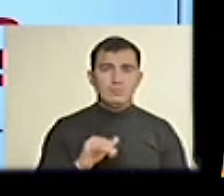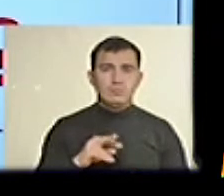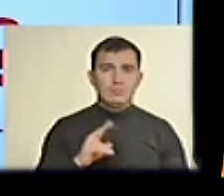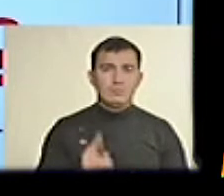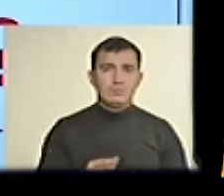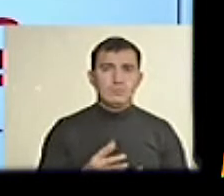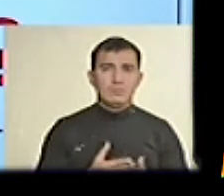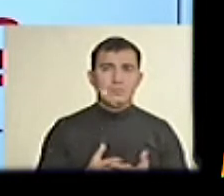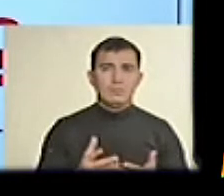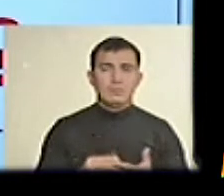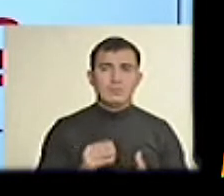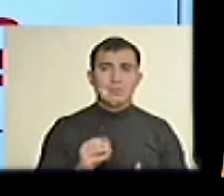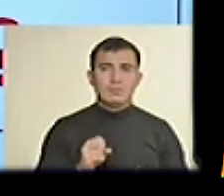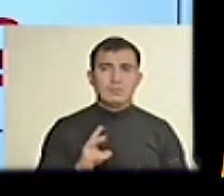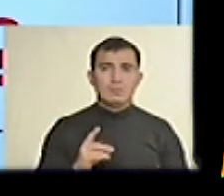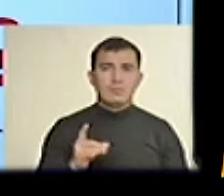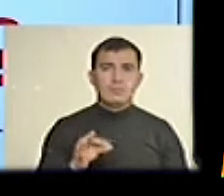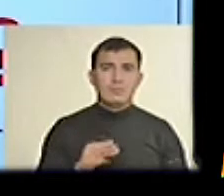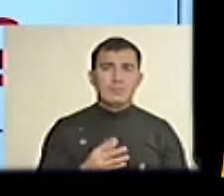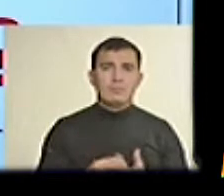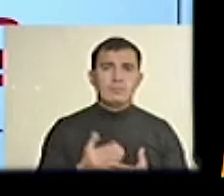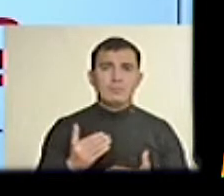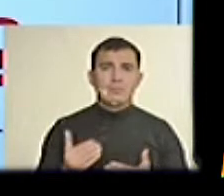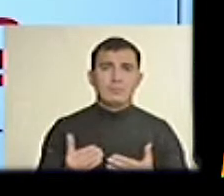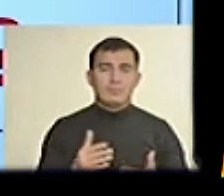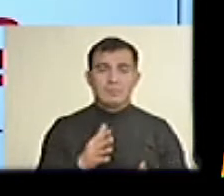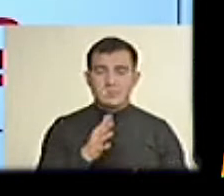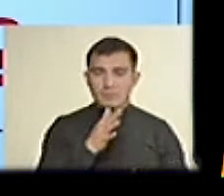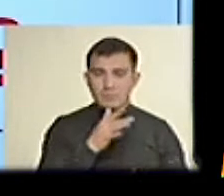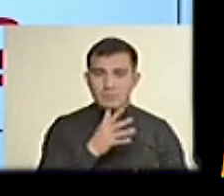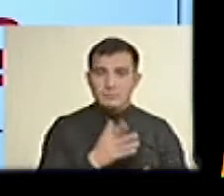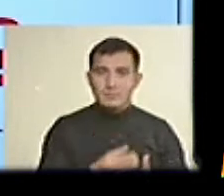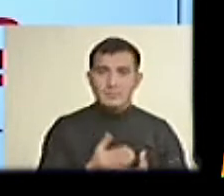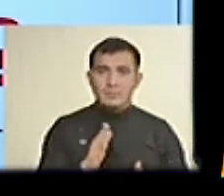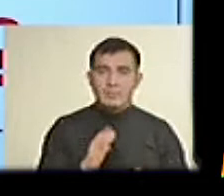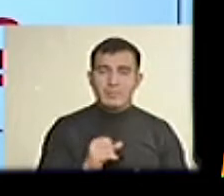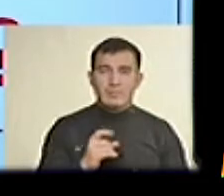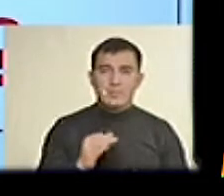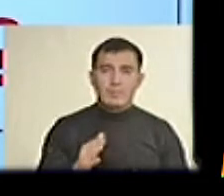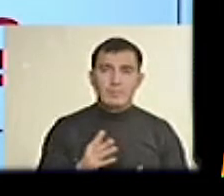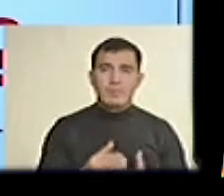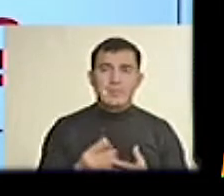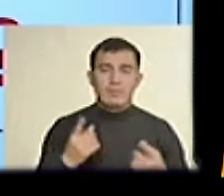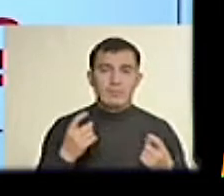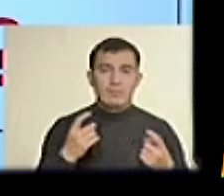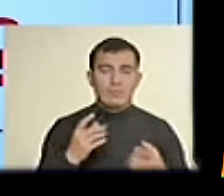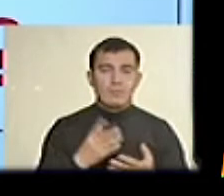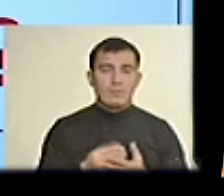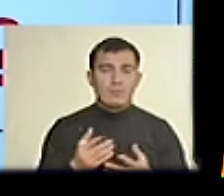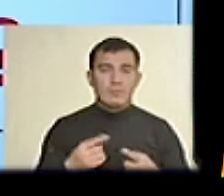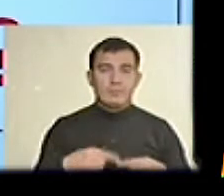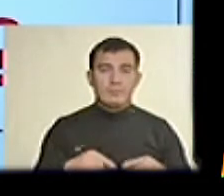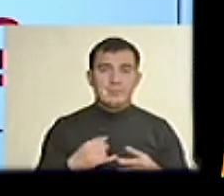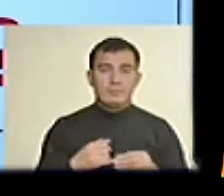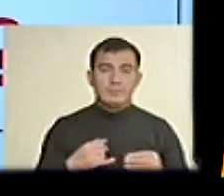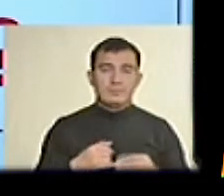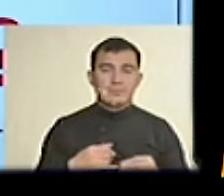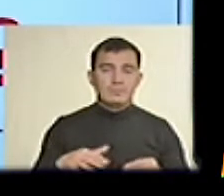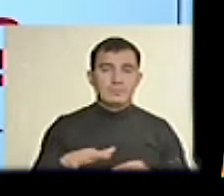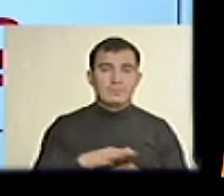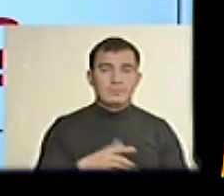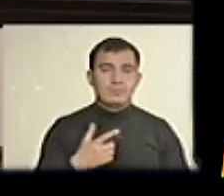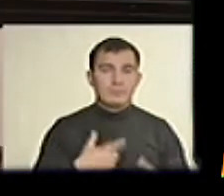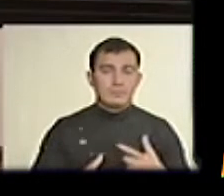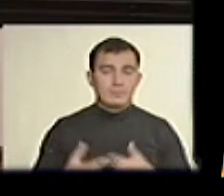tanho va vaqf bular nimalar ekan? Buxoro amirligidagi yer egaligi